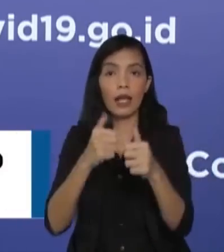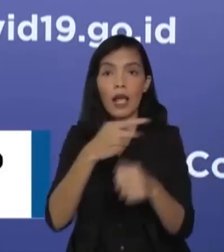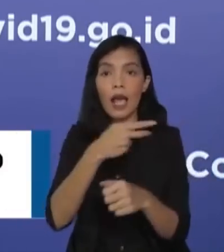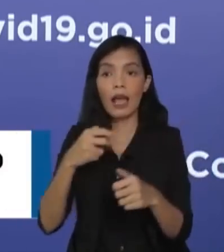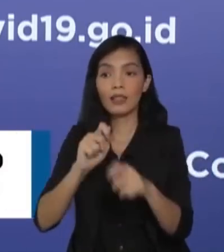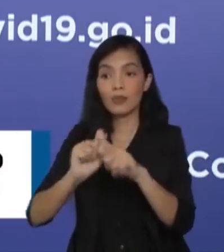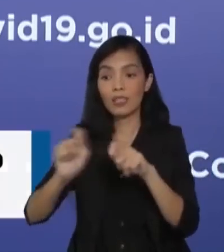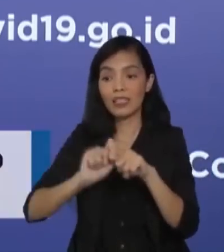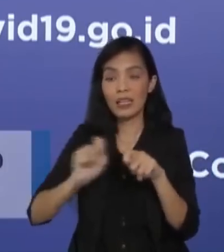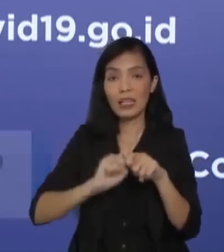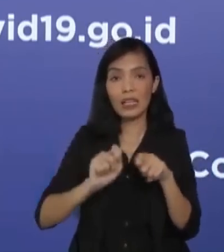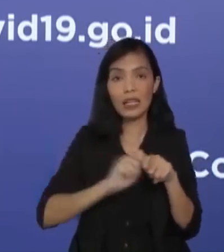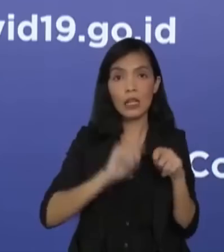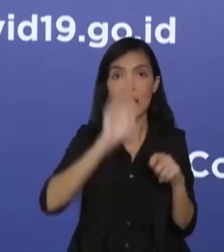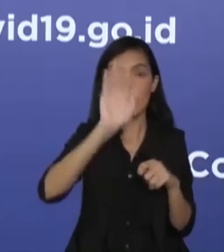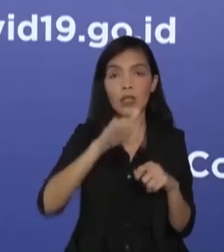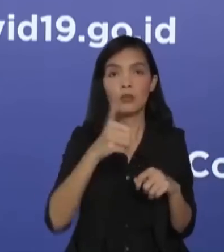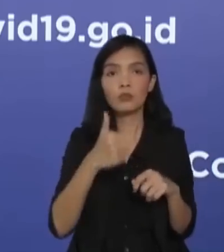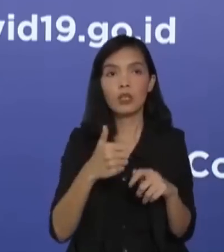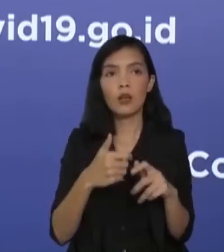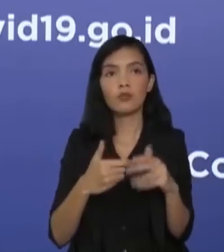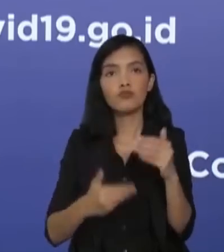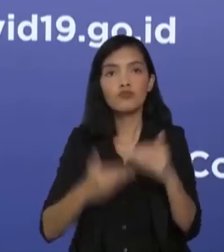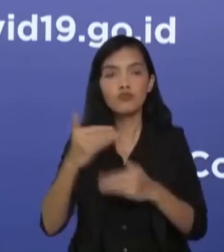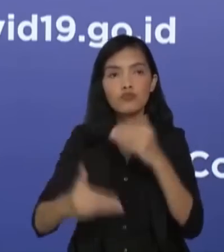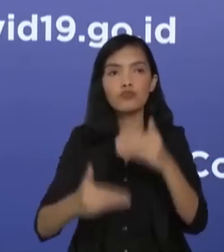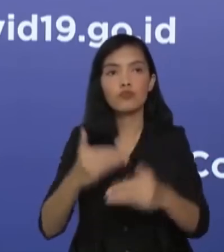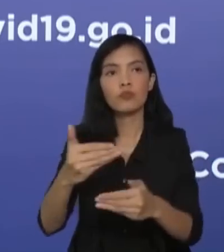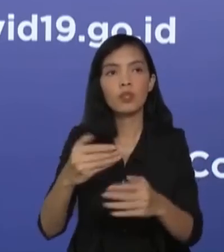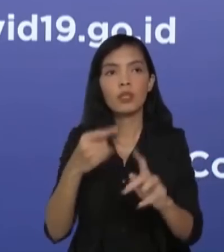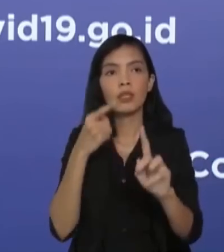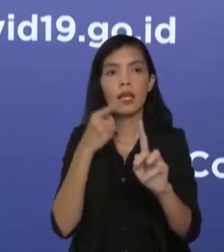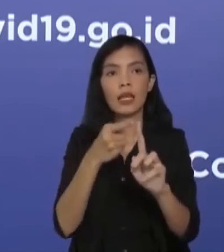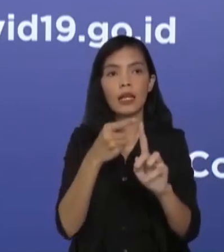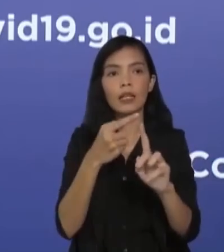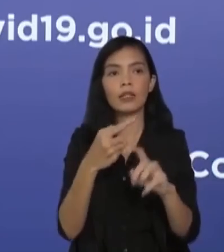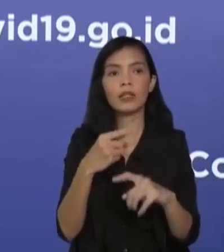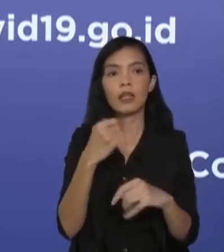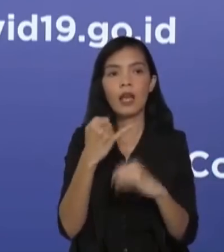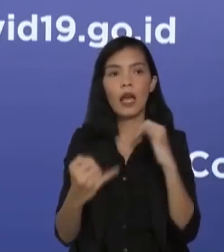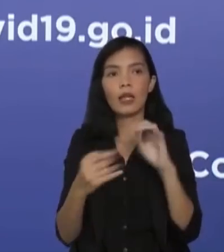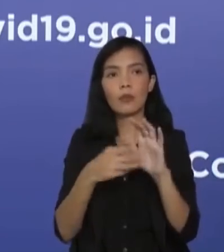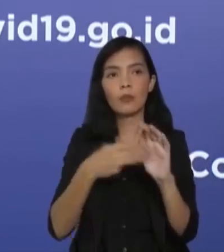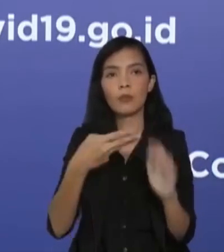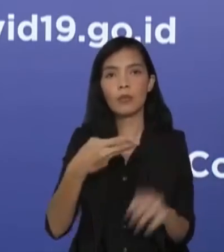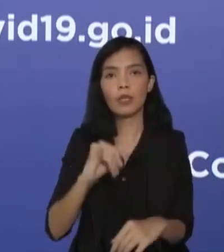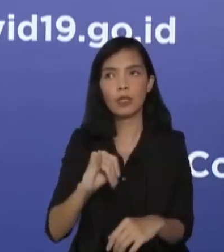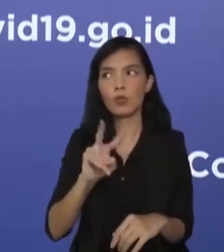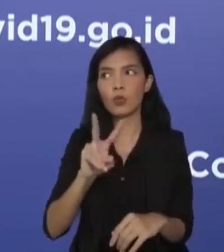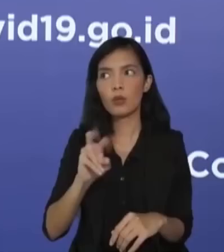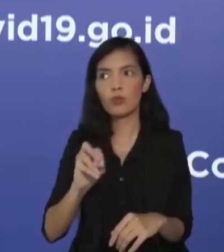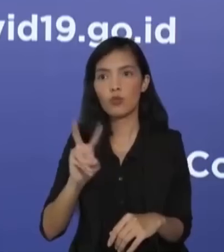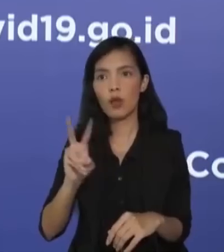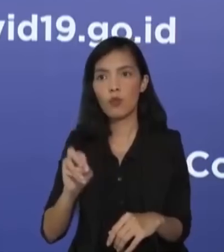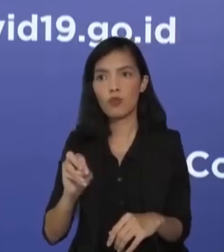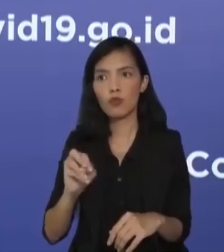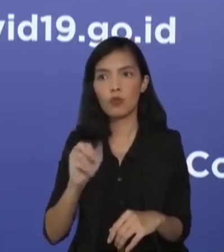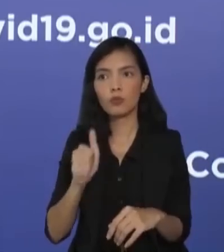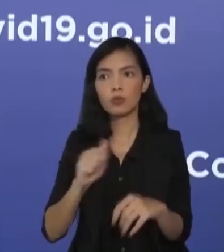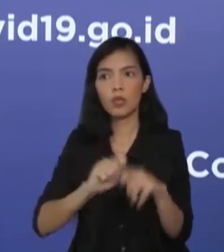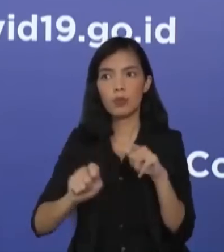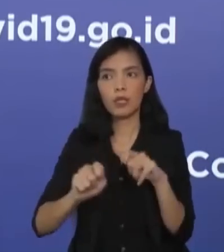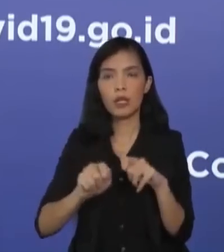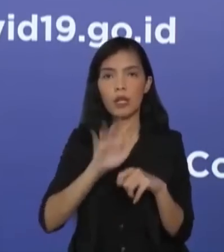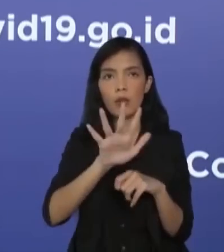proses produksi nantinya bisa dilakukan. Targetnya akhir Mei 2020 sudah bisa